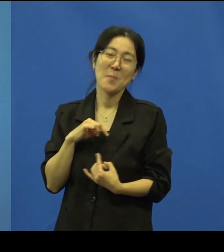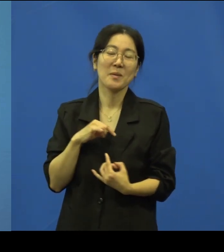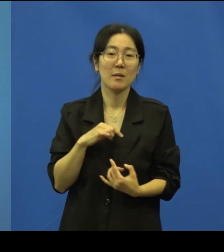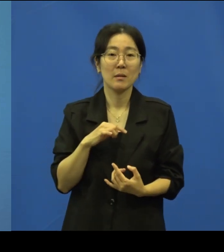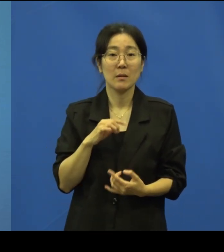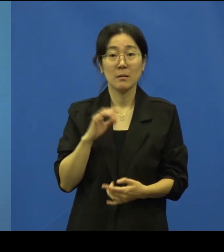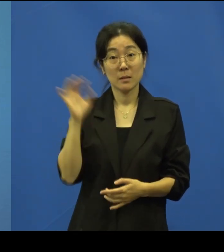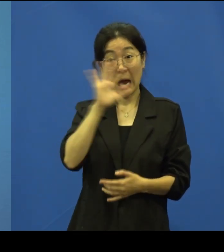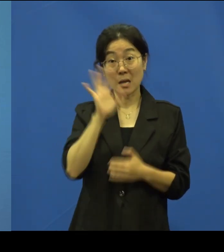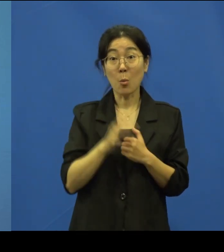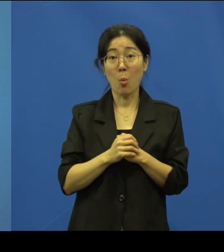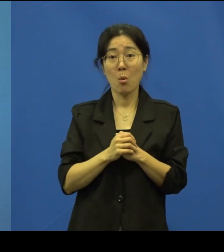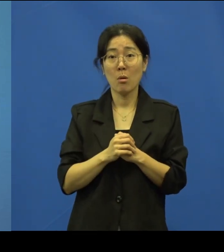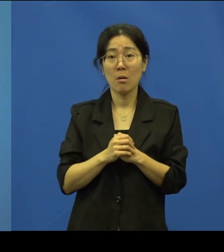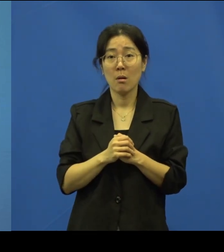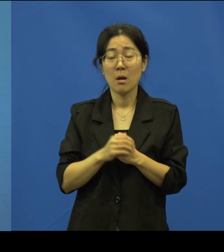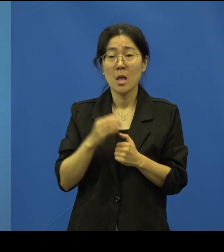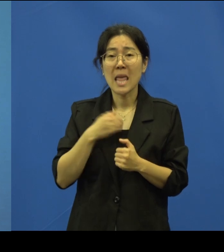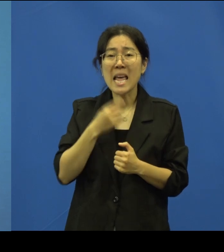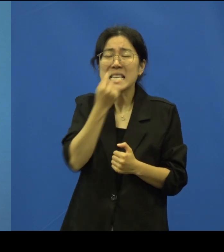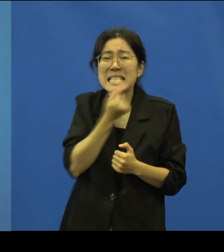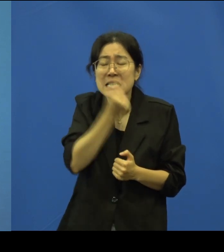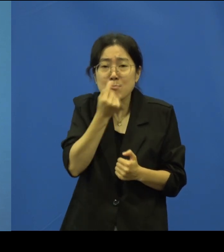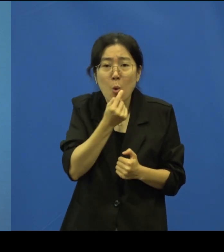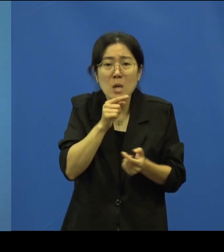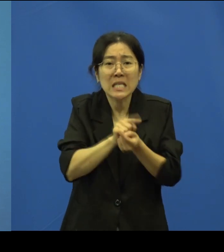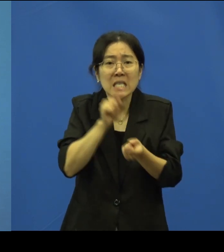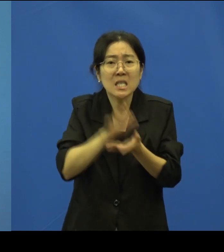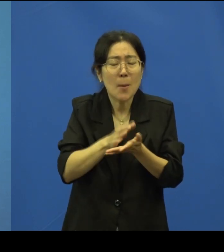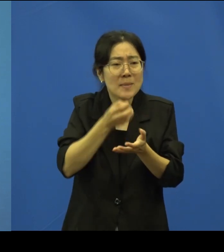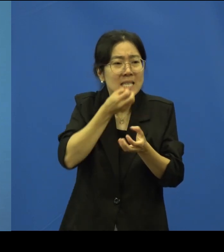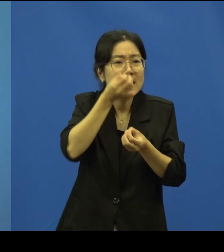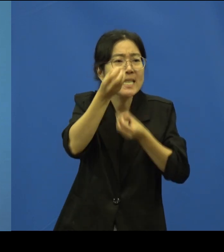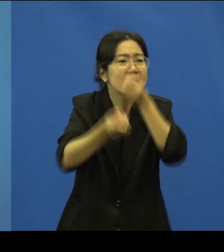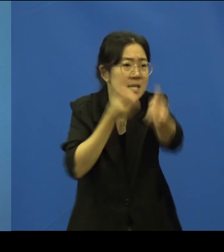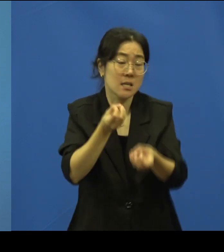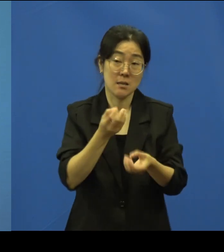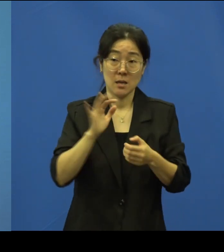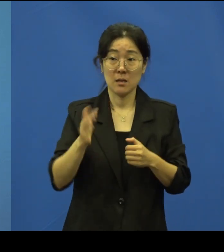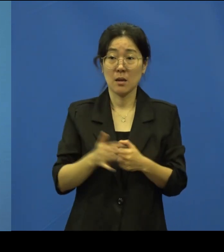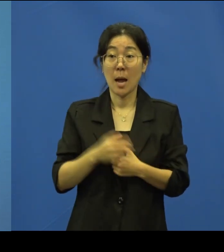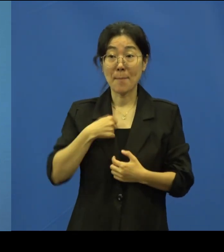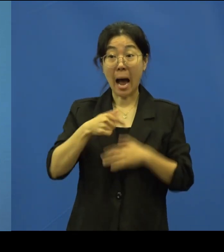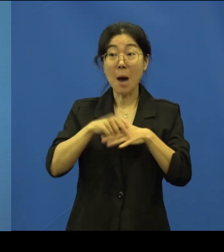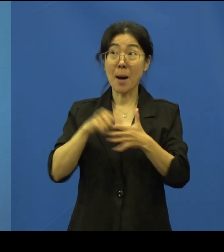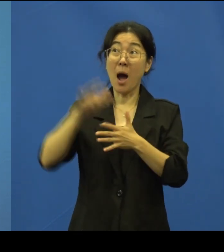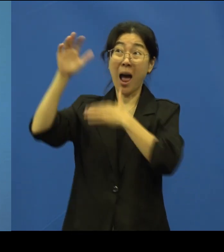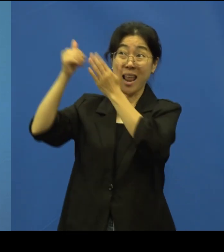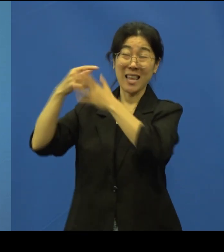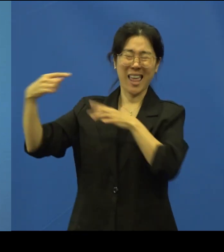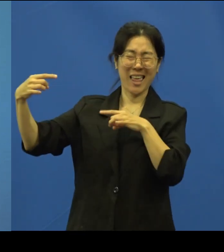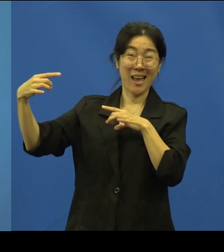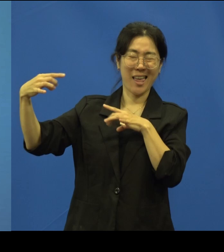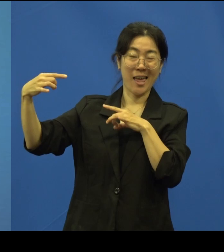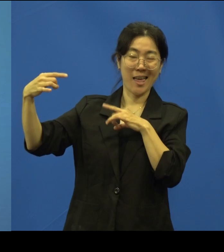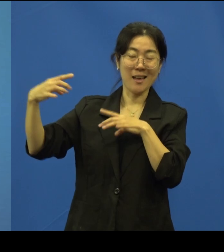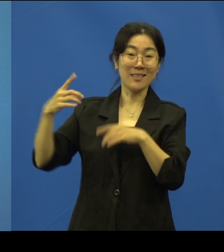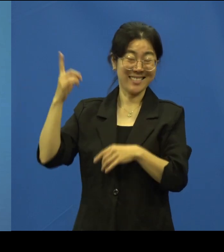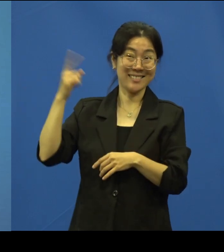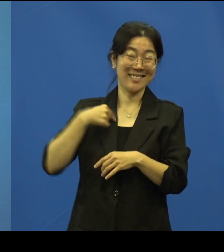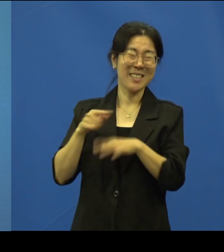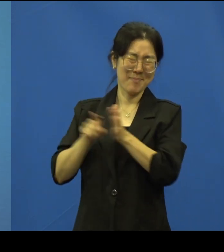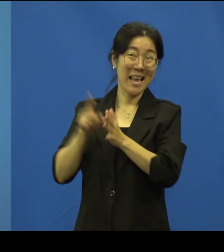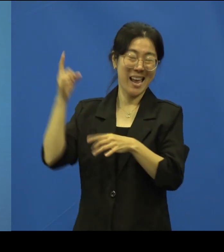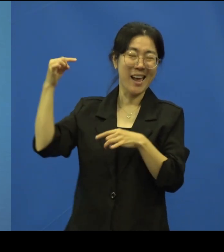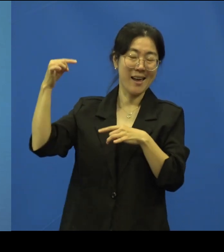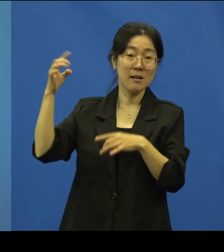입으로 시인하여 구원에 이르느니라 이렇게 말씀하시거든요. 그러니까 마음으로 아무리 믿어도 입으로 시인할